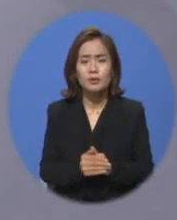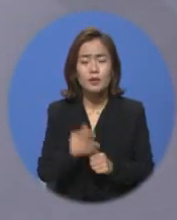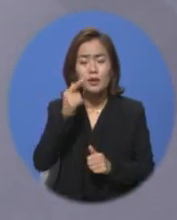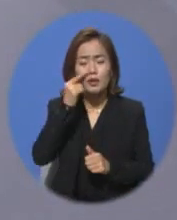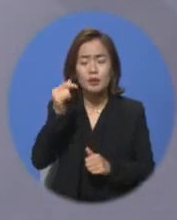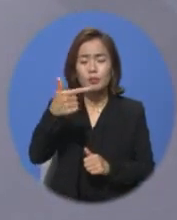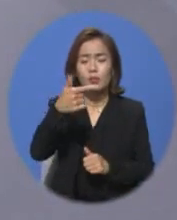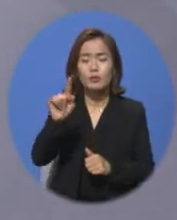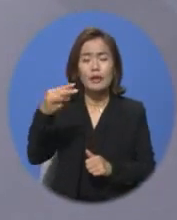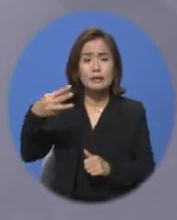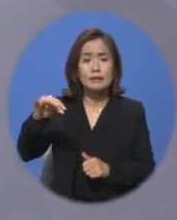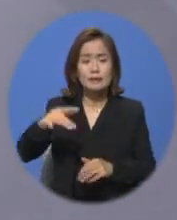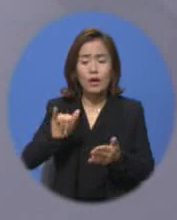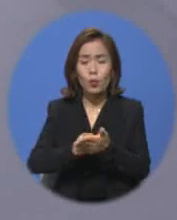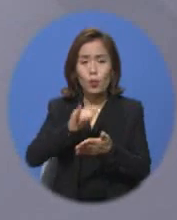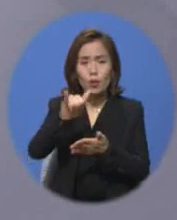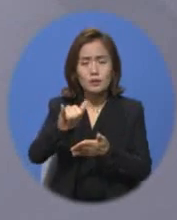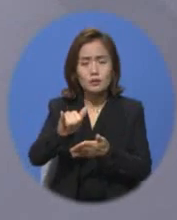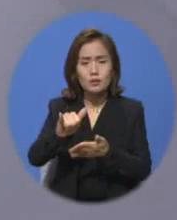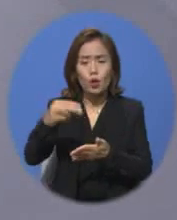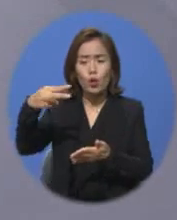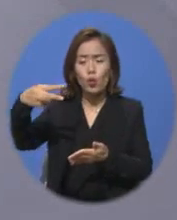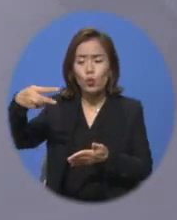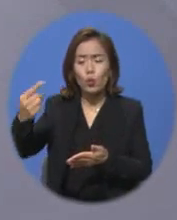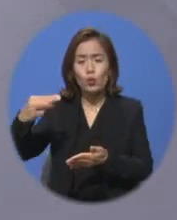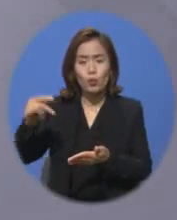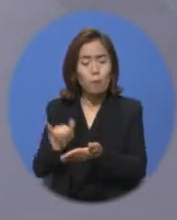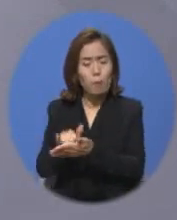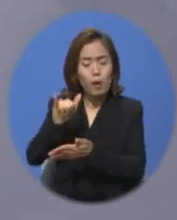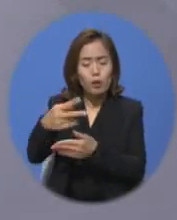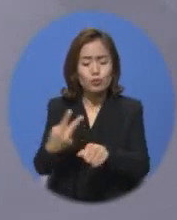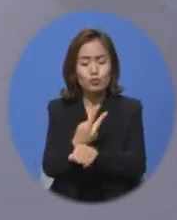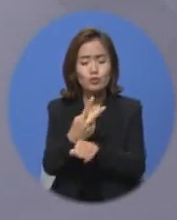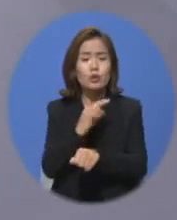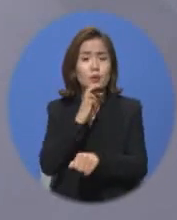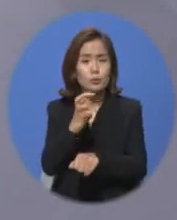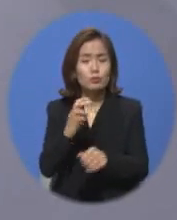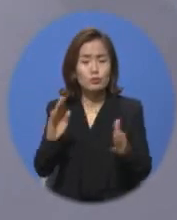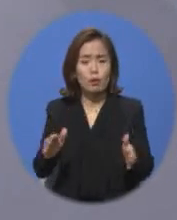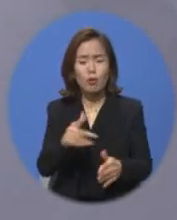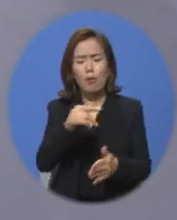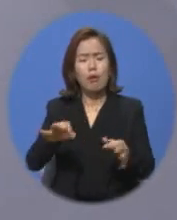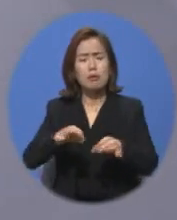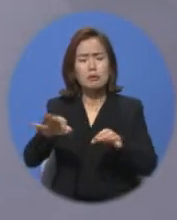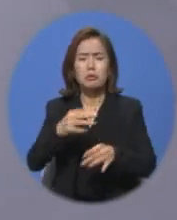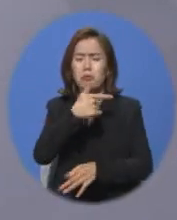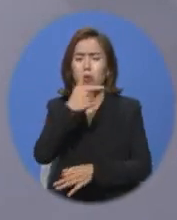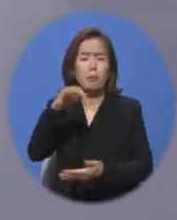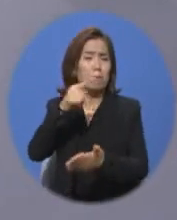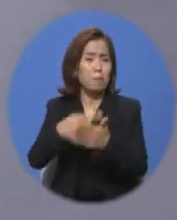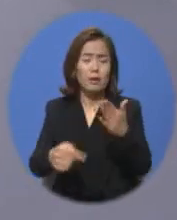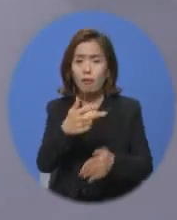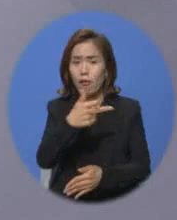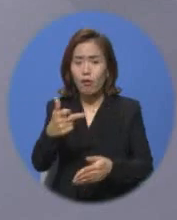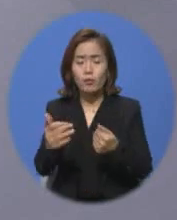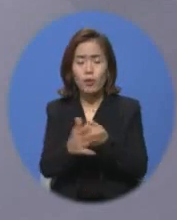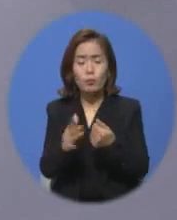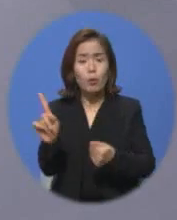나리타공항에서도쿄까지가는데두시간반이걸립니다. 처음에는놀랐습니다.그로인한 경제적손실은얼마나될까요?하지만나중에야